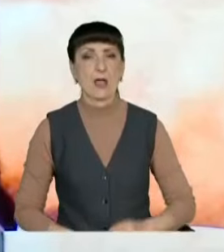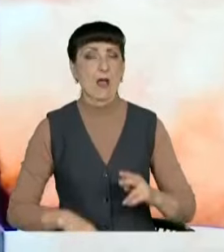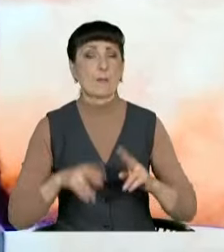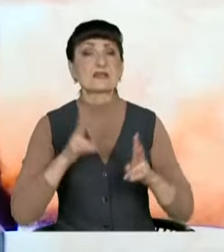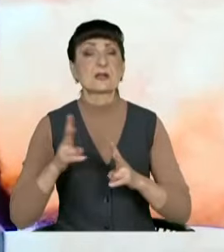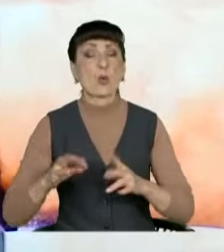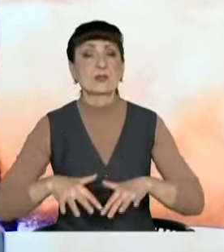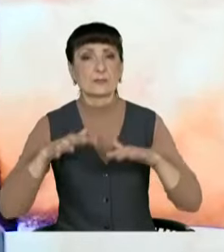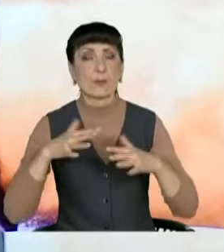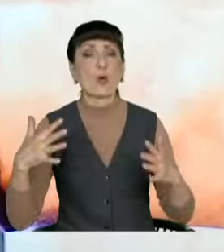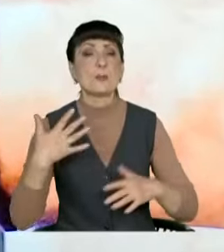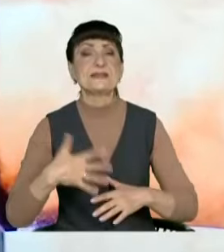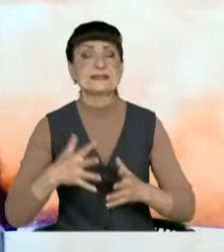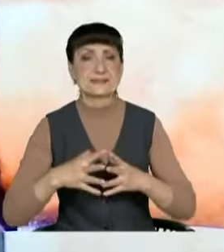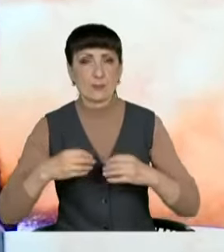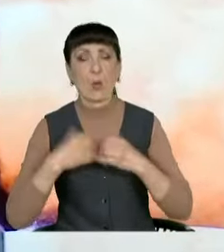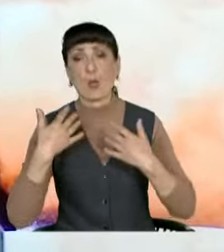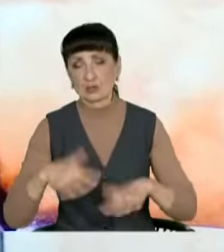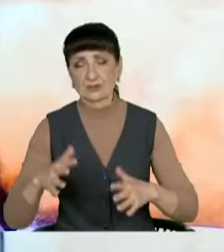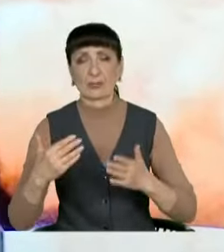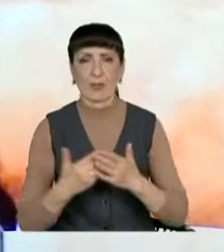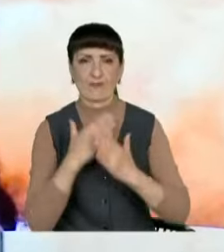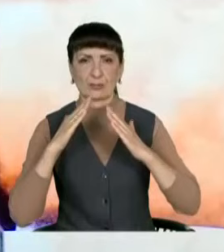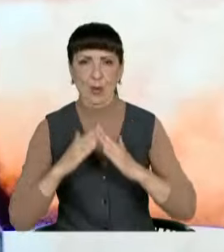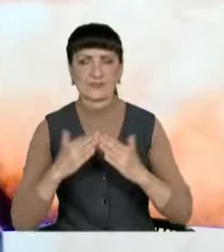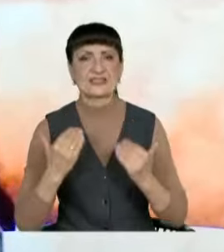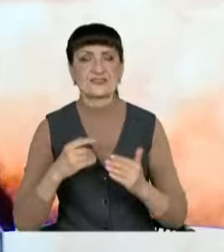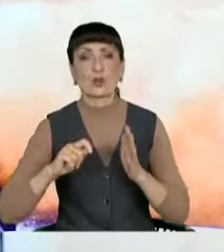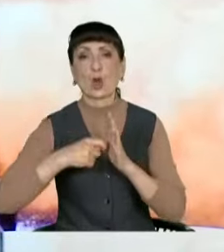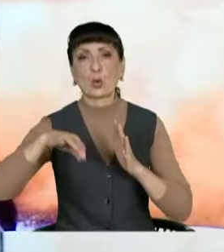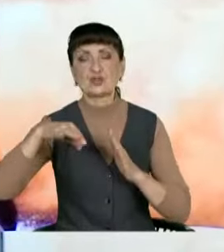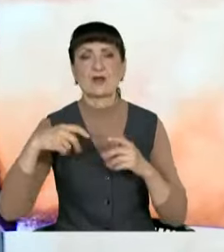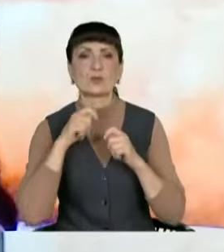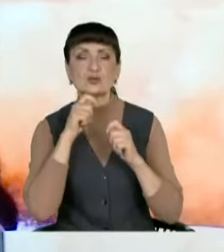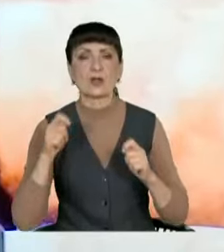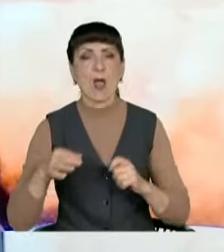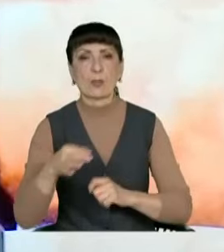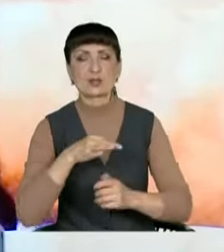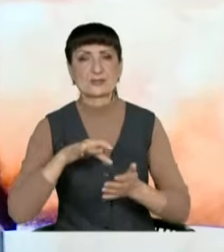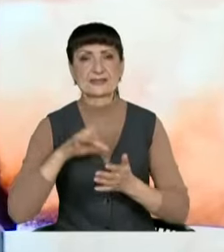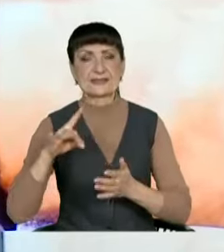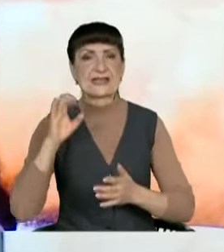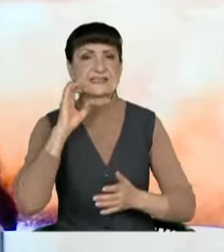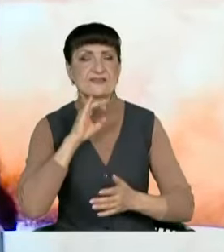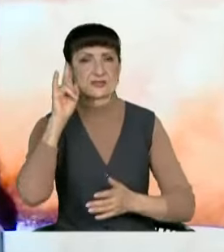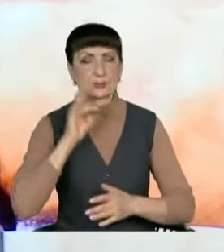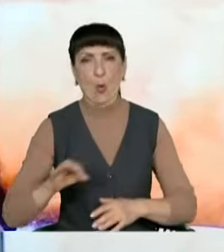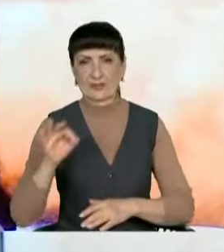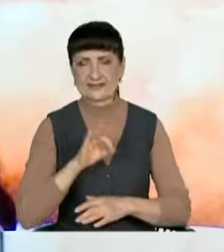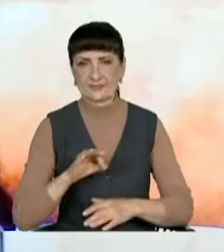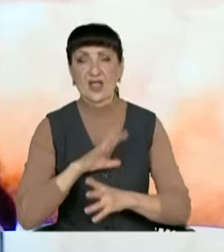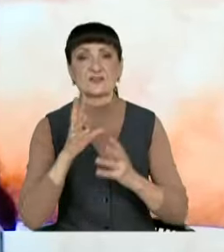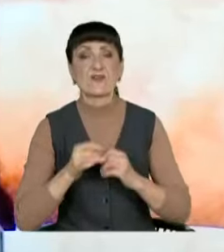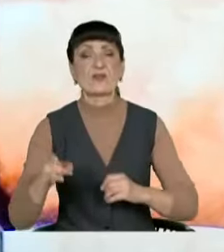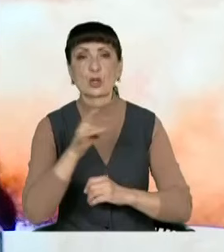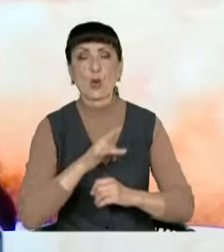Пострадавшие от паводка более 50 семей обзавелись новым жильем. Сегодня ключи им вручили в областном центре Североказахстанской области. Всего в